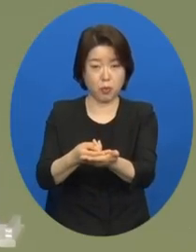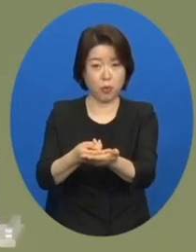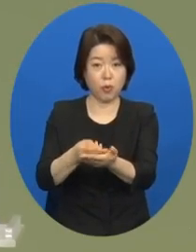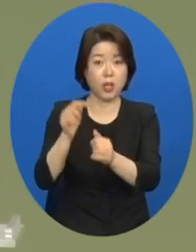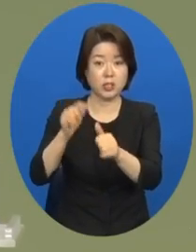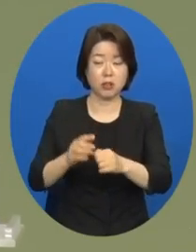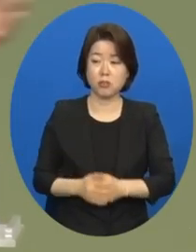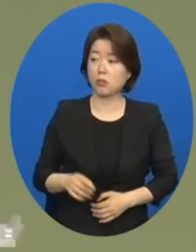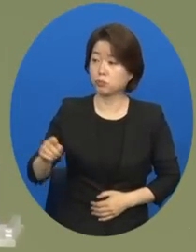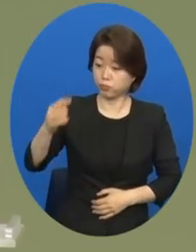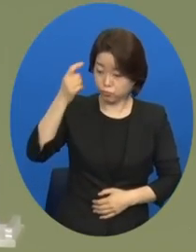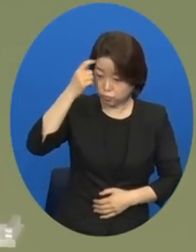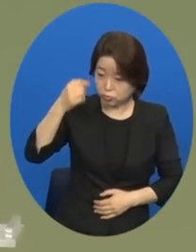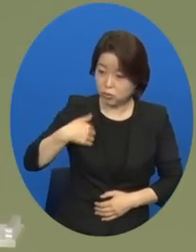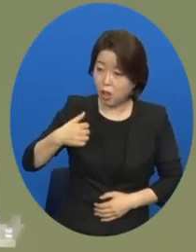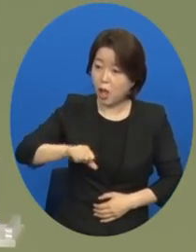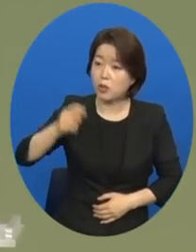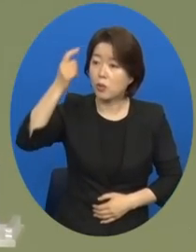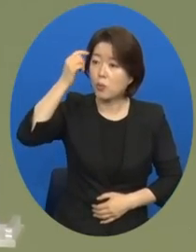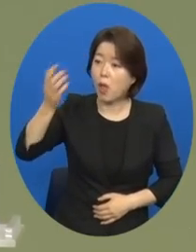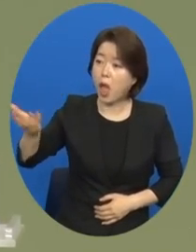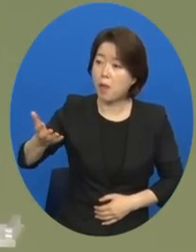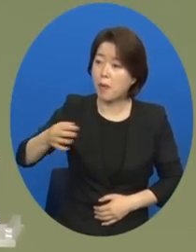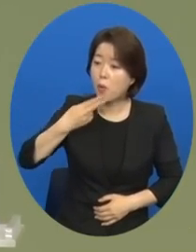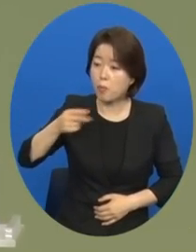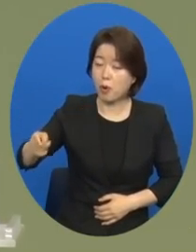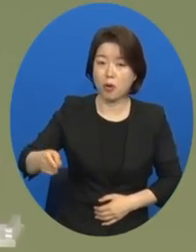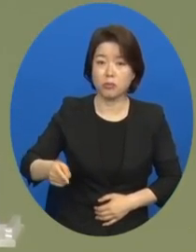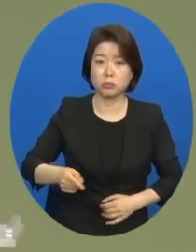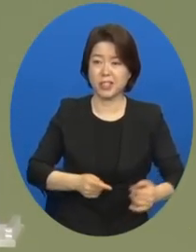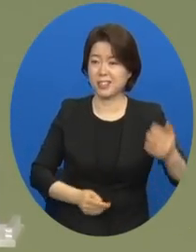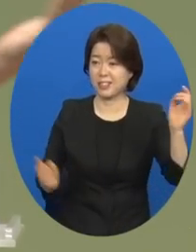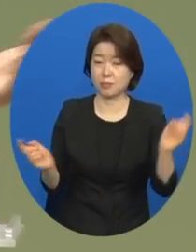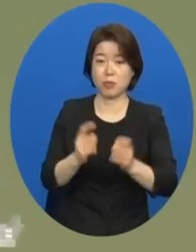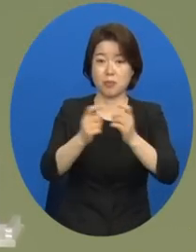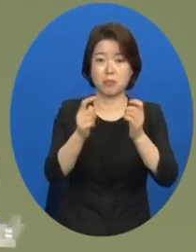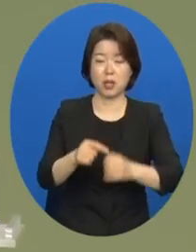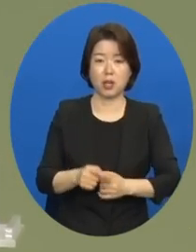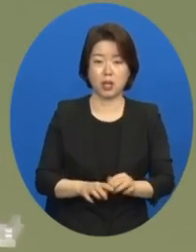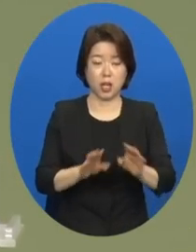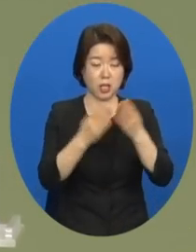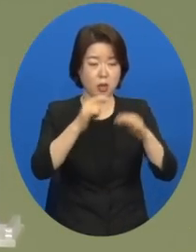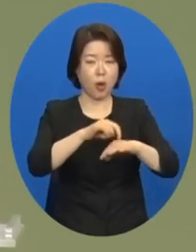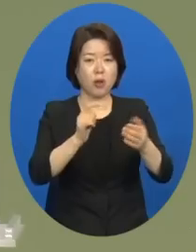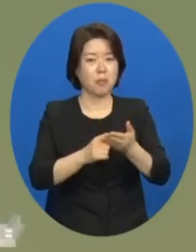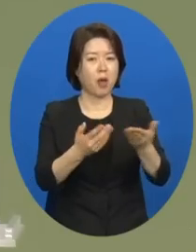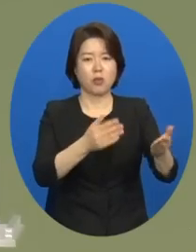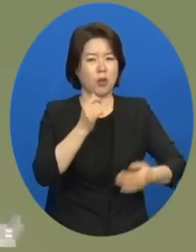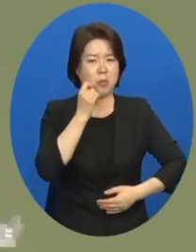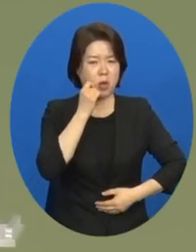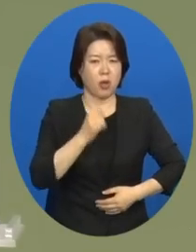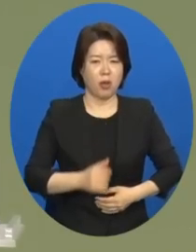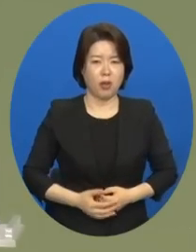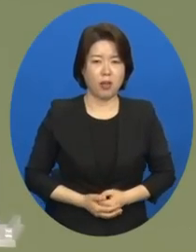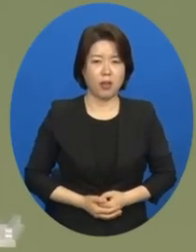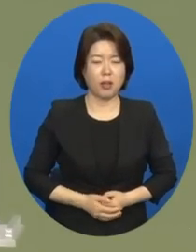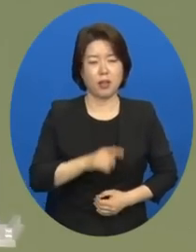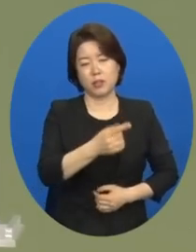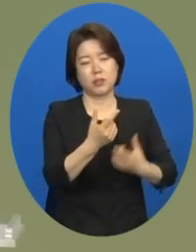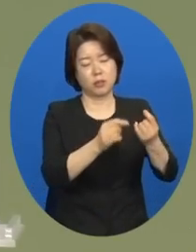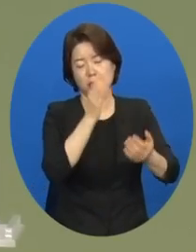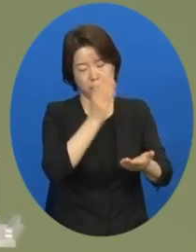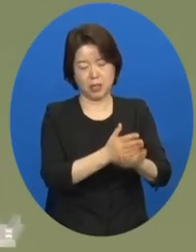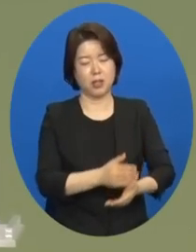우리 아들이 왜 아파 이렇게 되는 거예요 아주 이게 정말 열린 마음이 안 돼요 정말 그러시면 안